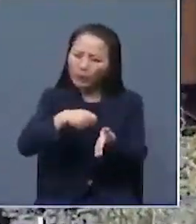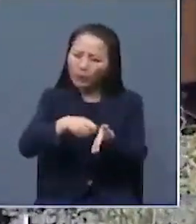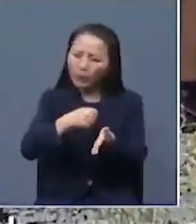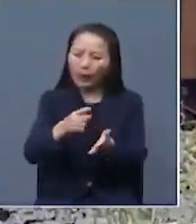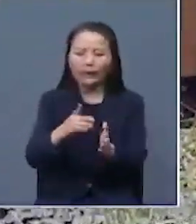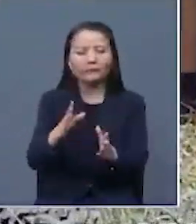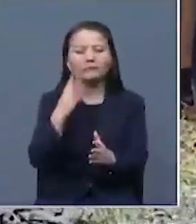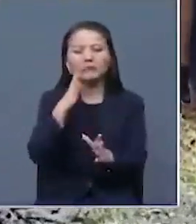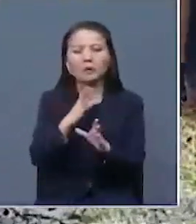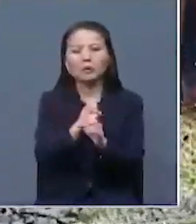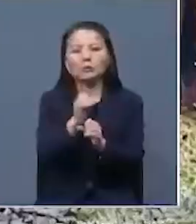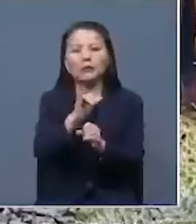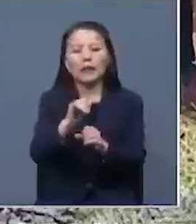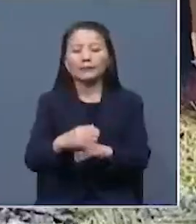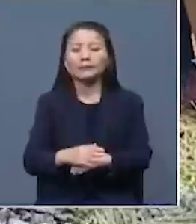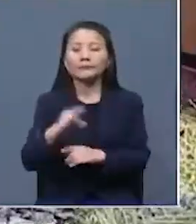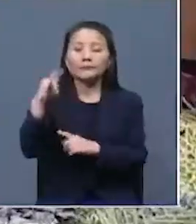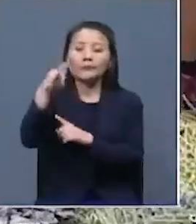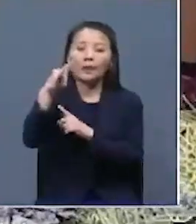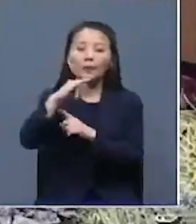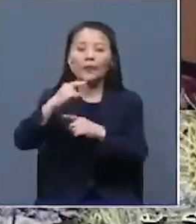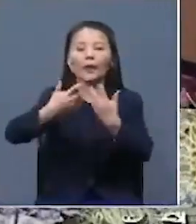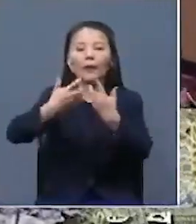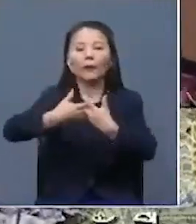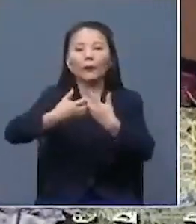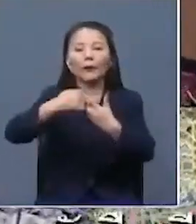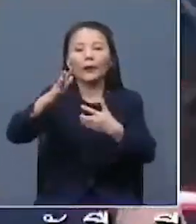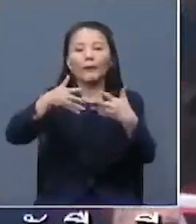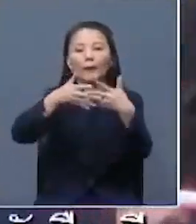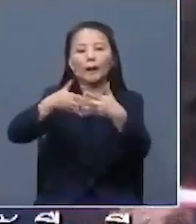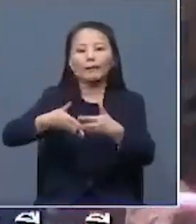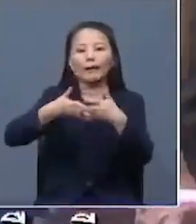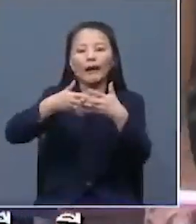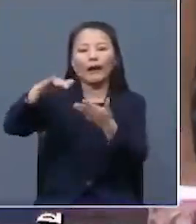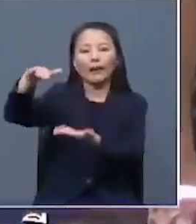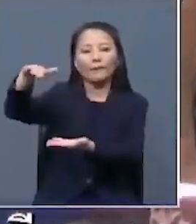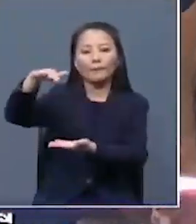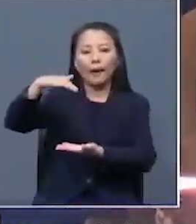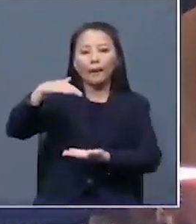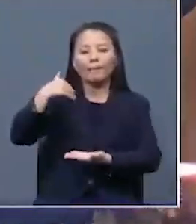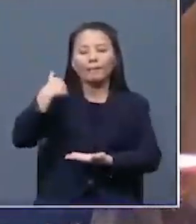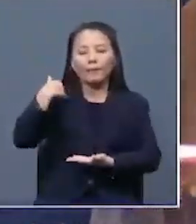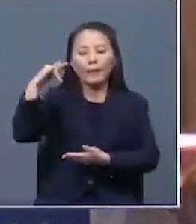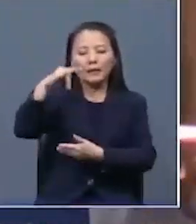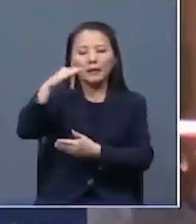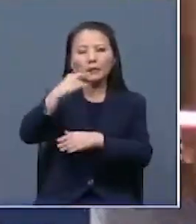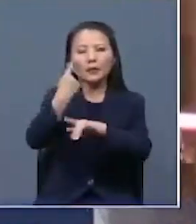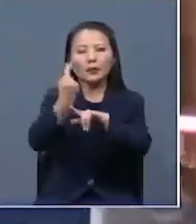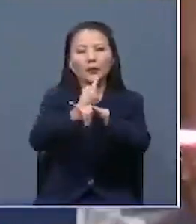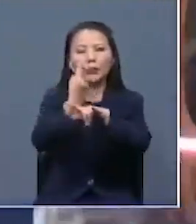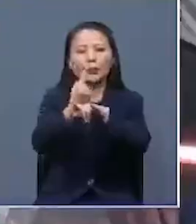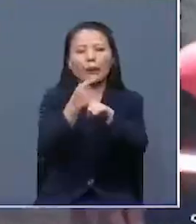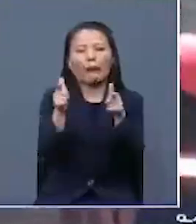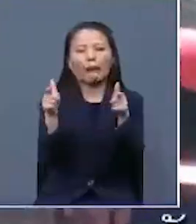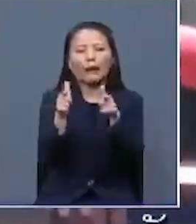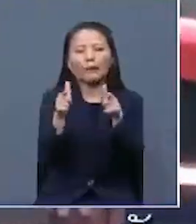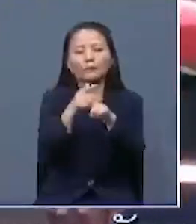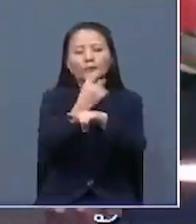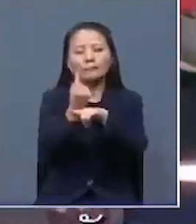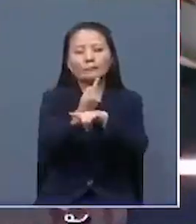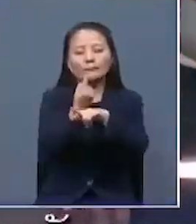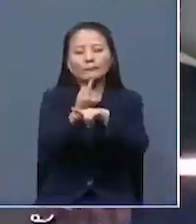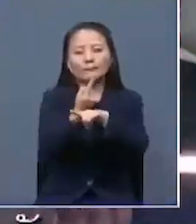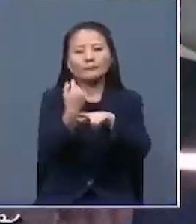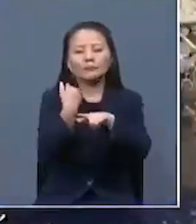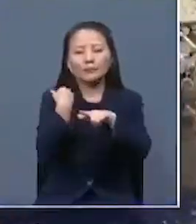สำหรับเครื่องบินลำนี้ครับถูกผลิตขึ้นในประเทศสหรัฐอเมริกานะครับเป็นเครื่องบินแบบใบพัดขนาดเล็กขอ